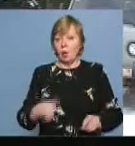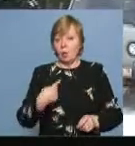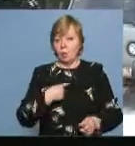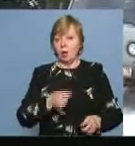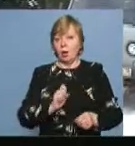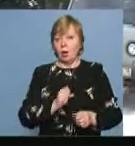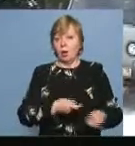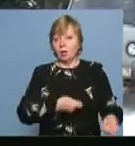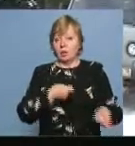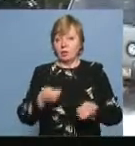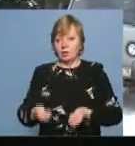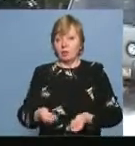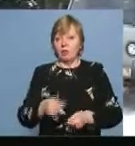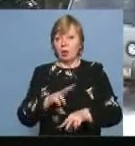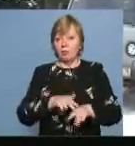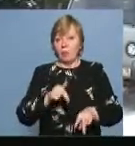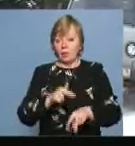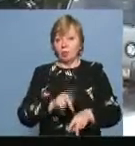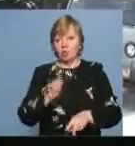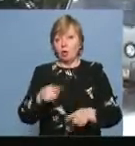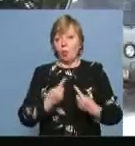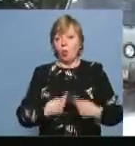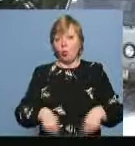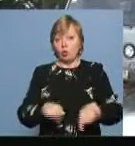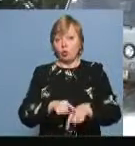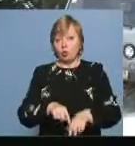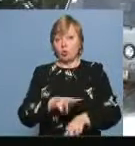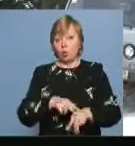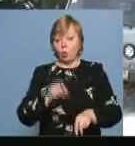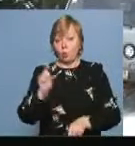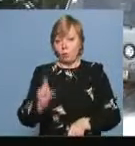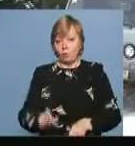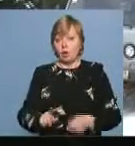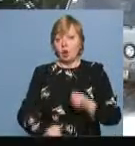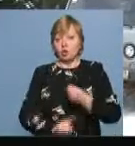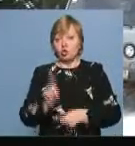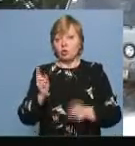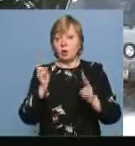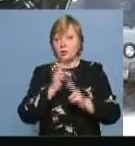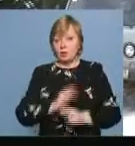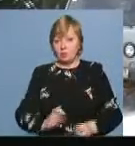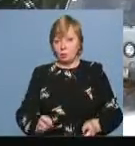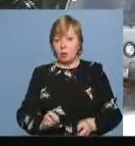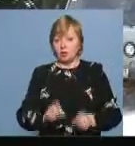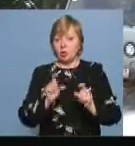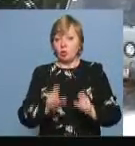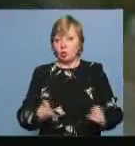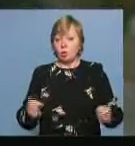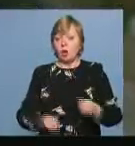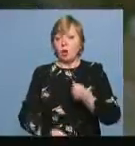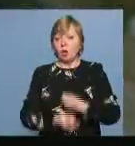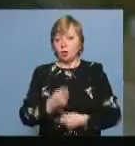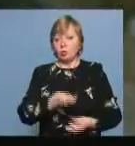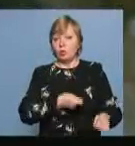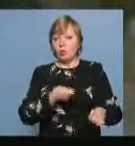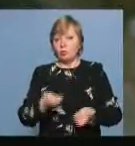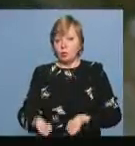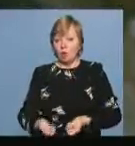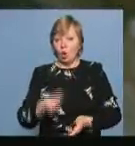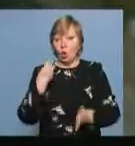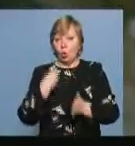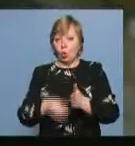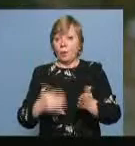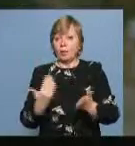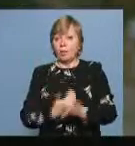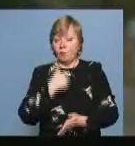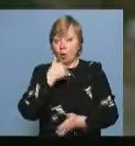в отдел, участковый, там уже службы разбираются уже с ними, откуда, что везут. Купить